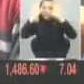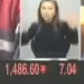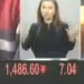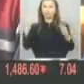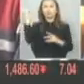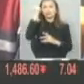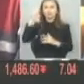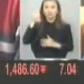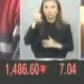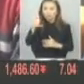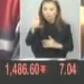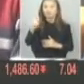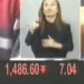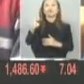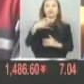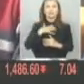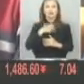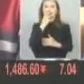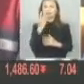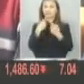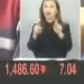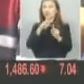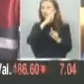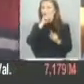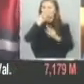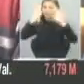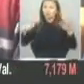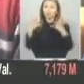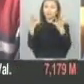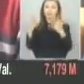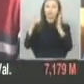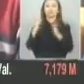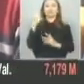แล้วก็อาชีพที่เขาทำอัตกรรมพื้นบ้านเสือสารเสือกระจุก